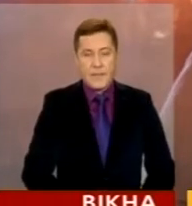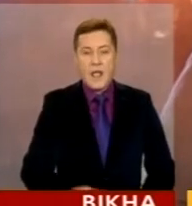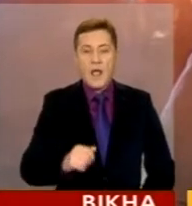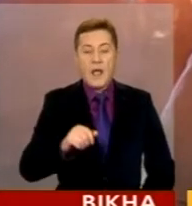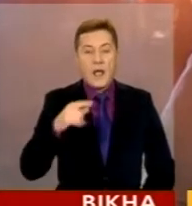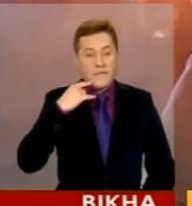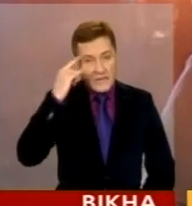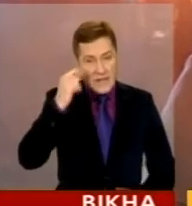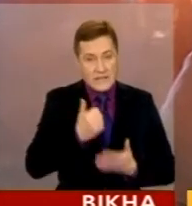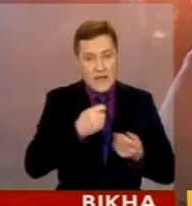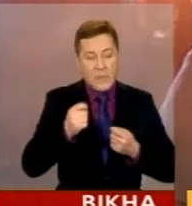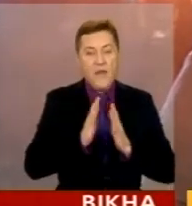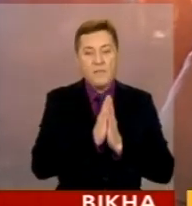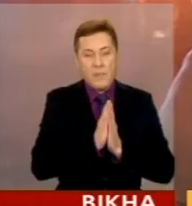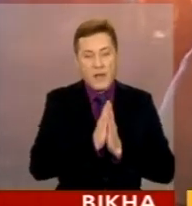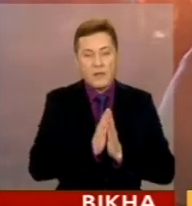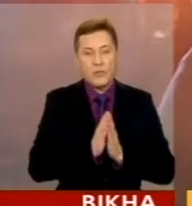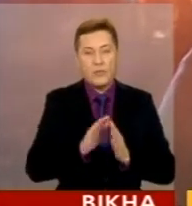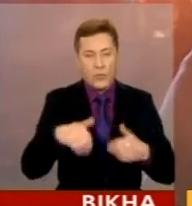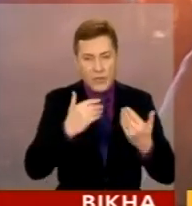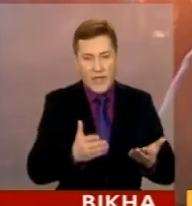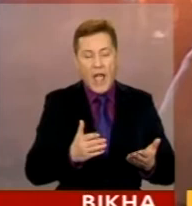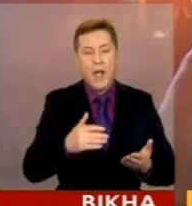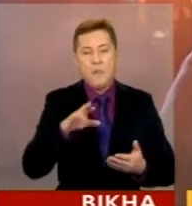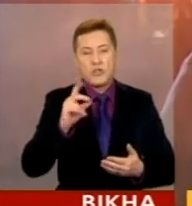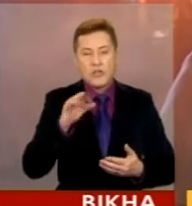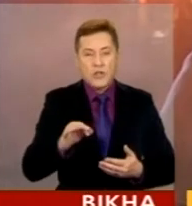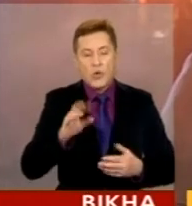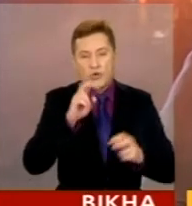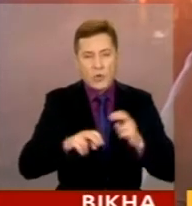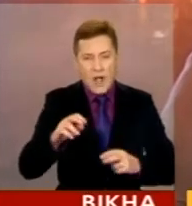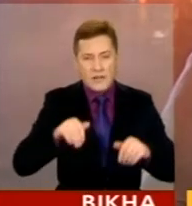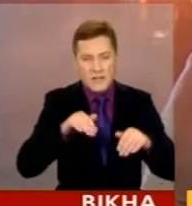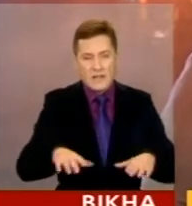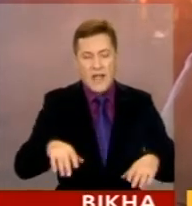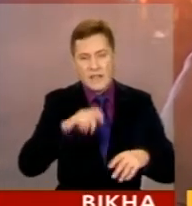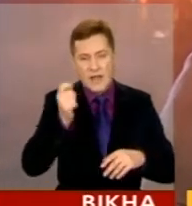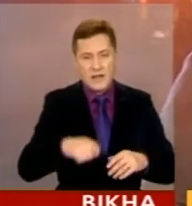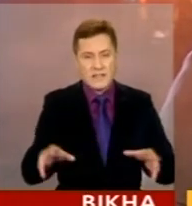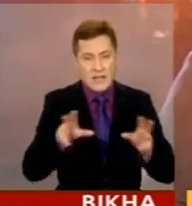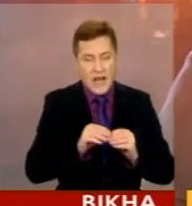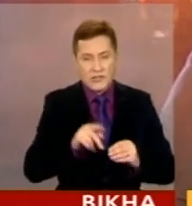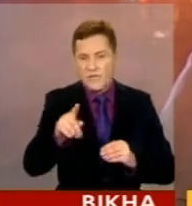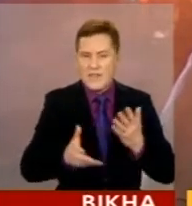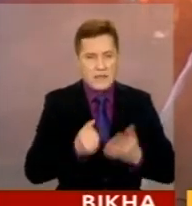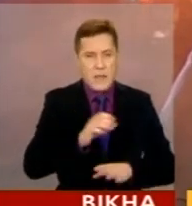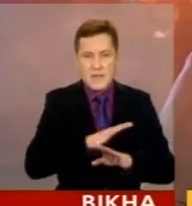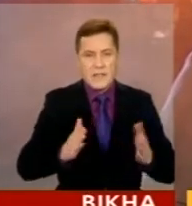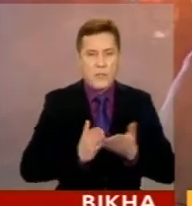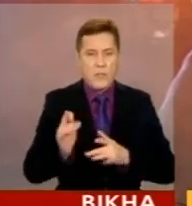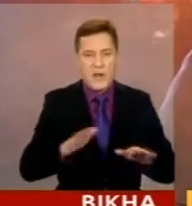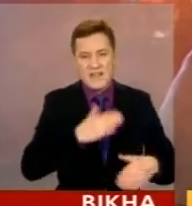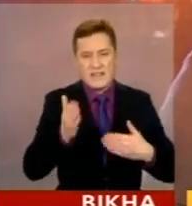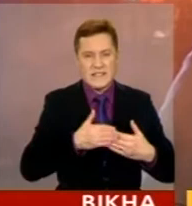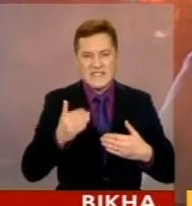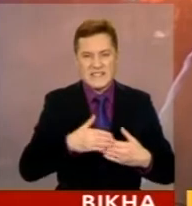Назарбаєв пропонує Порошенкові шукати шляхи владнання цієї кризи разом. Щоправда, він дав чітко зрозуміти, що він не підтримує політики